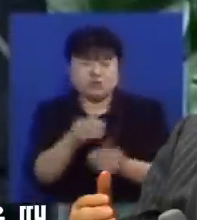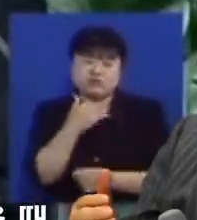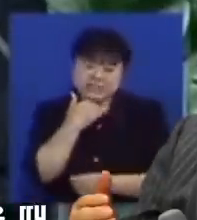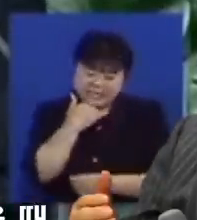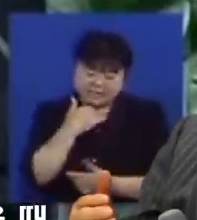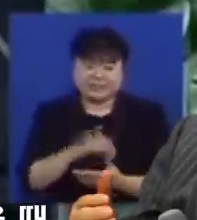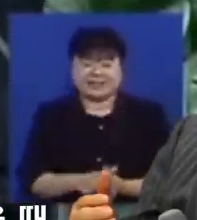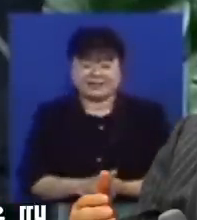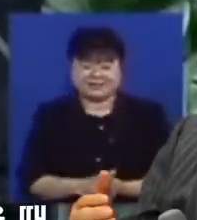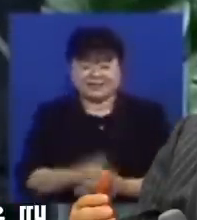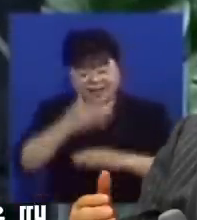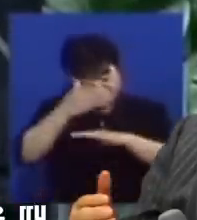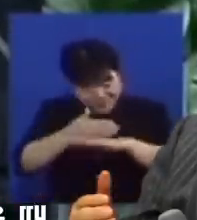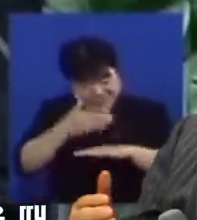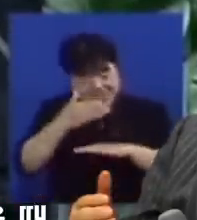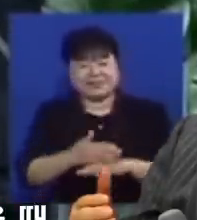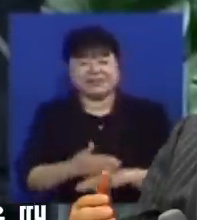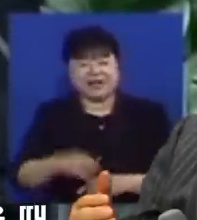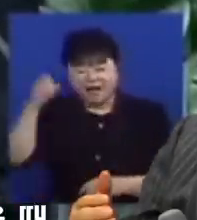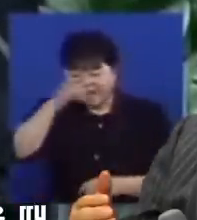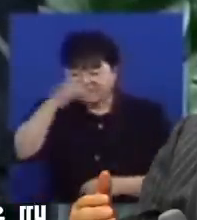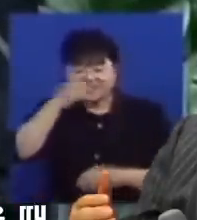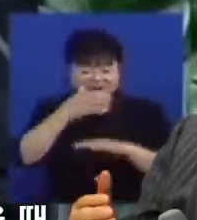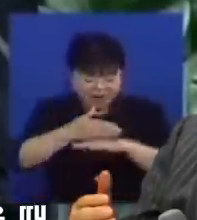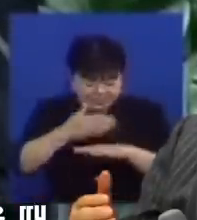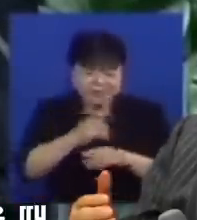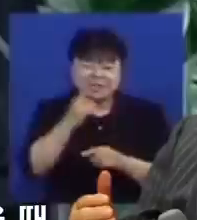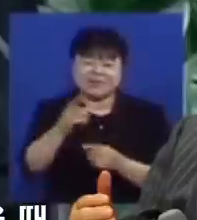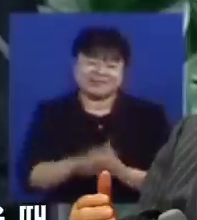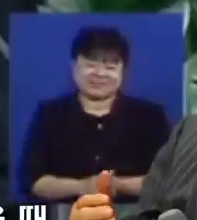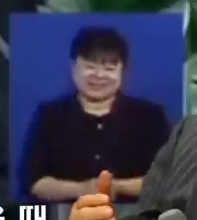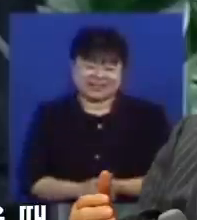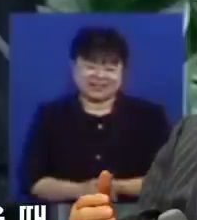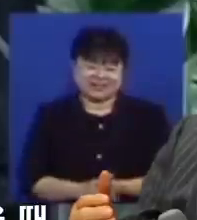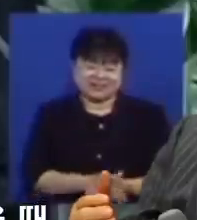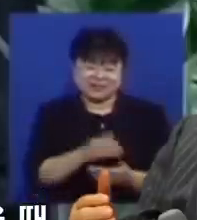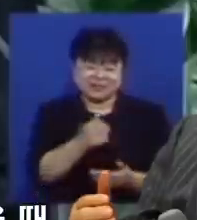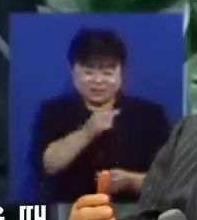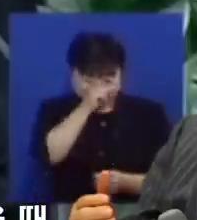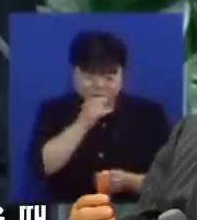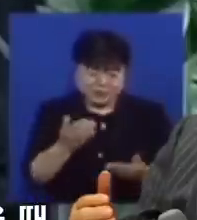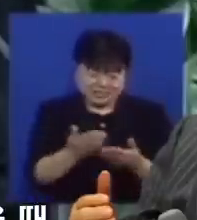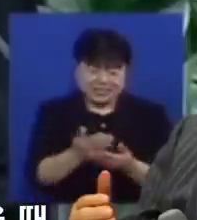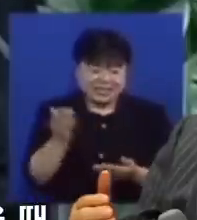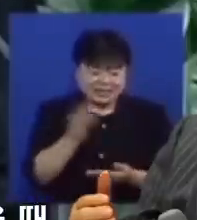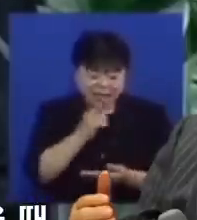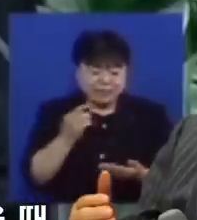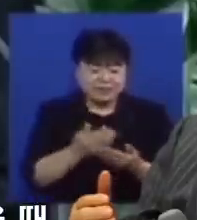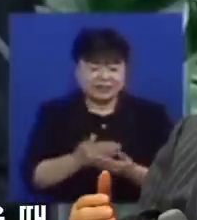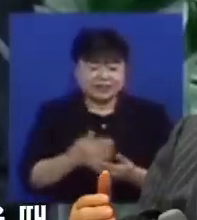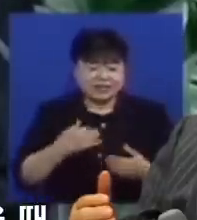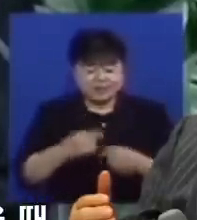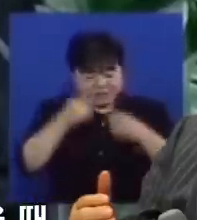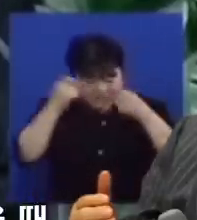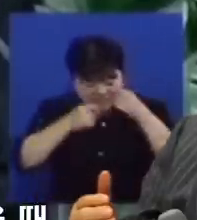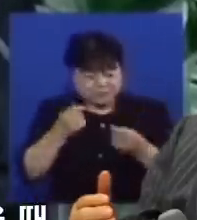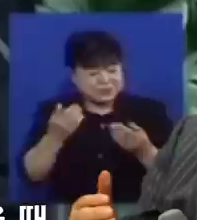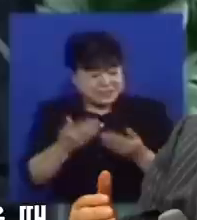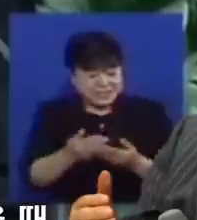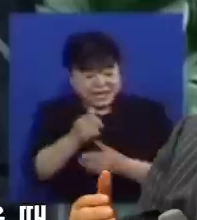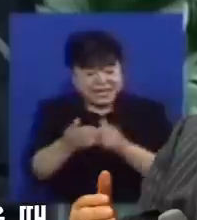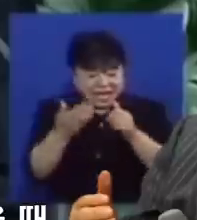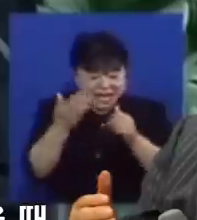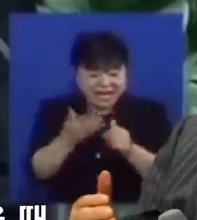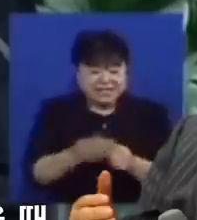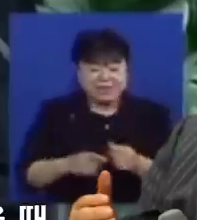기다립니다. 감사합니다. 그저 감사합니다. 그렇게 말한 것입니다. 우리는 좋은 일이나 나쁜 일이나 기쁜 일이나 슬픈 일이나